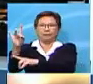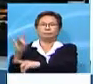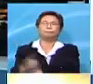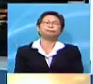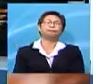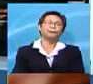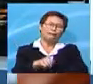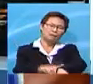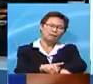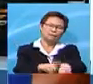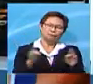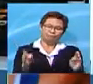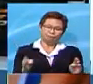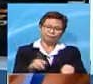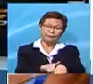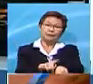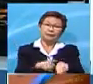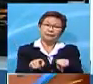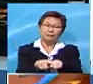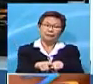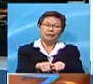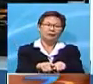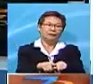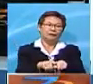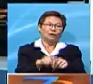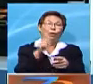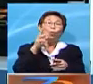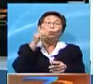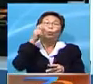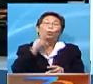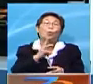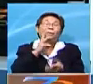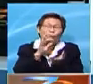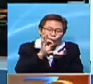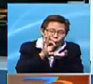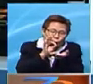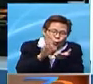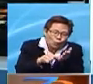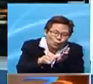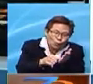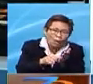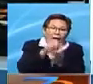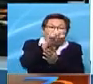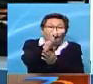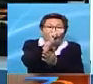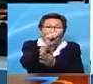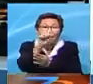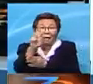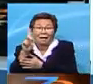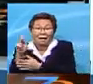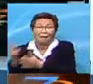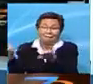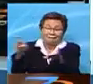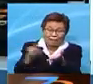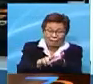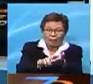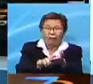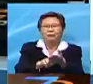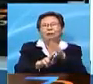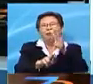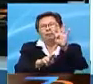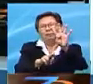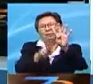Manakala dalam tempoh yang sama bagi penagih dadah wanita pula, Agensi Anti Dadah Kebangsaan AADK melaporkan